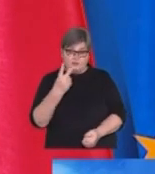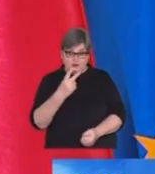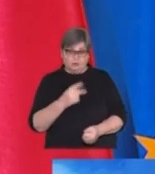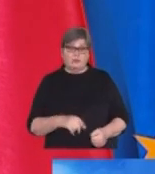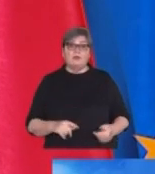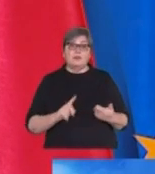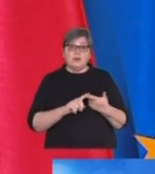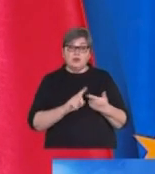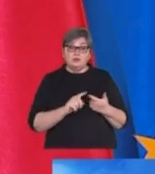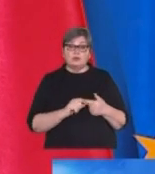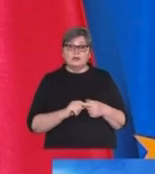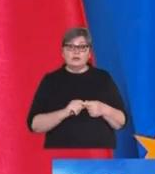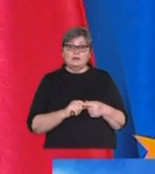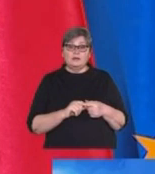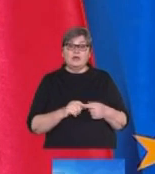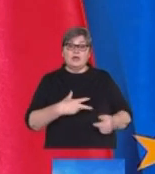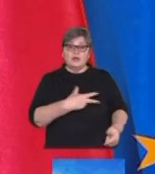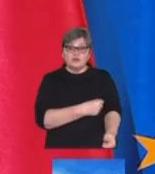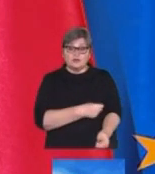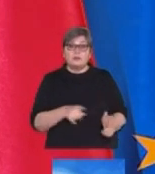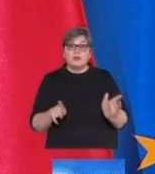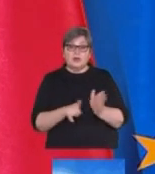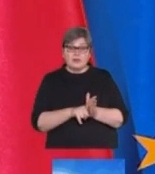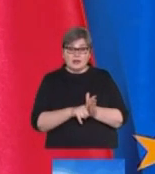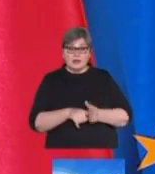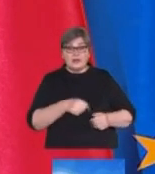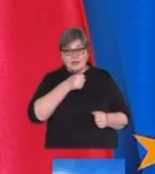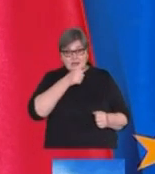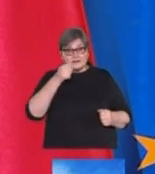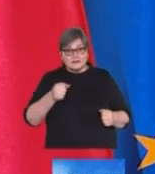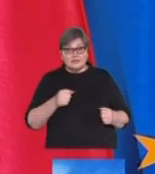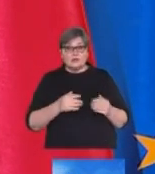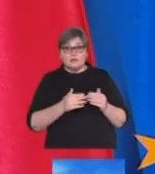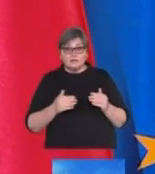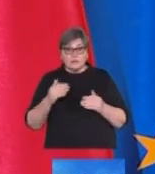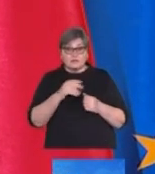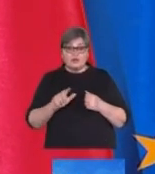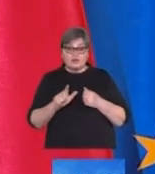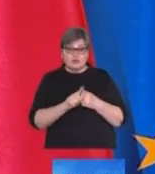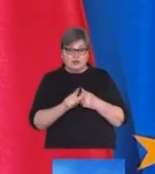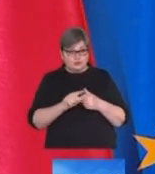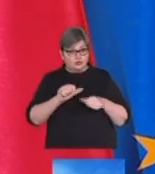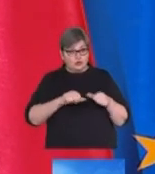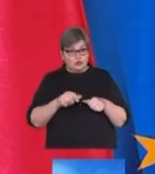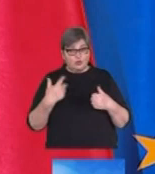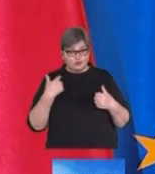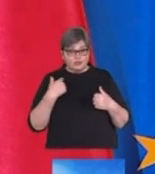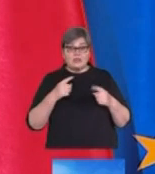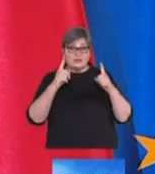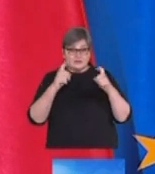pierwsze. Po drugie, szczepienia dla seniorów powyżej 70 roku życia zaczynają się zgodnie z planem, czyli